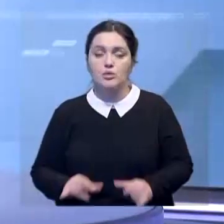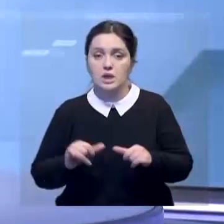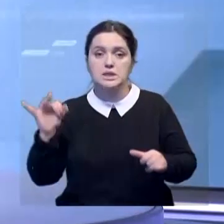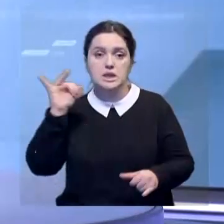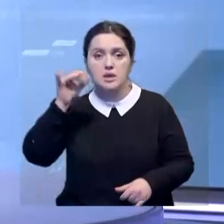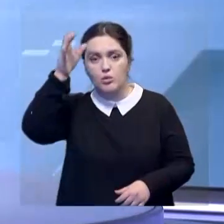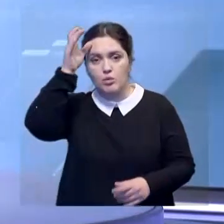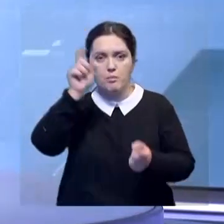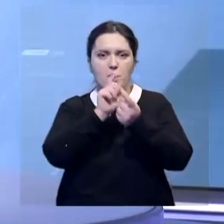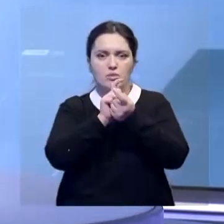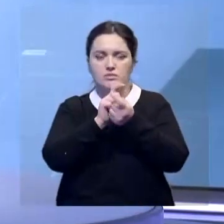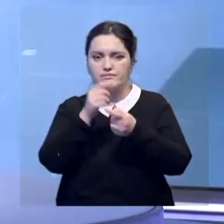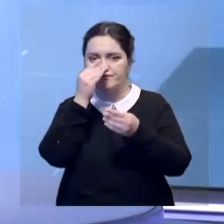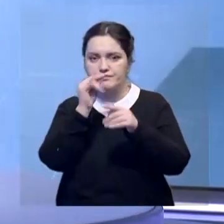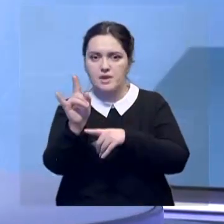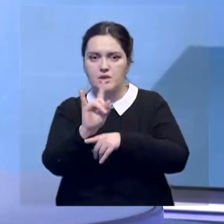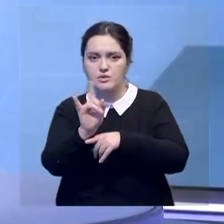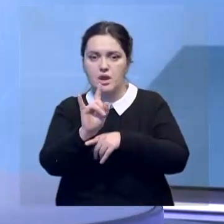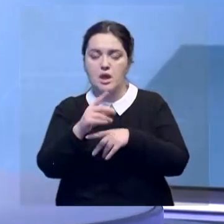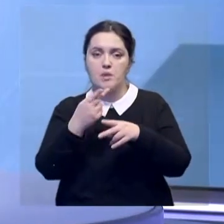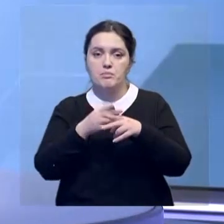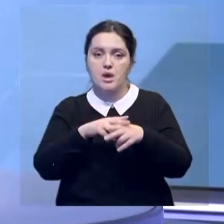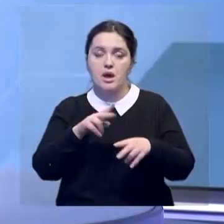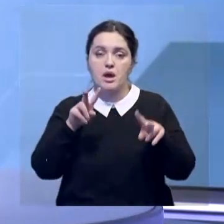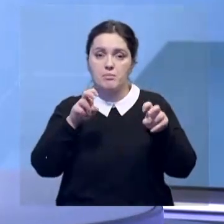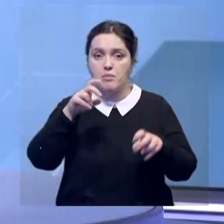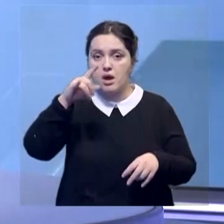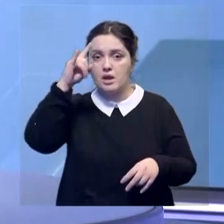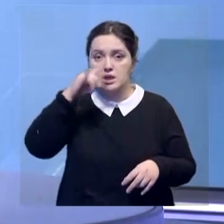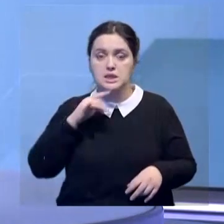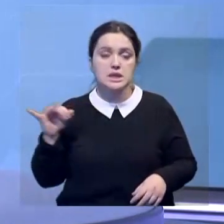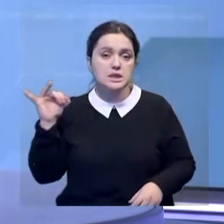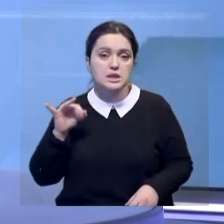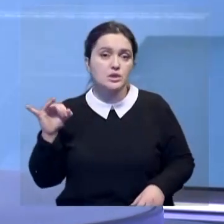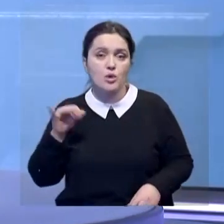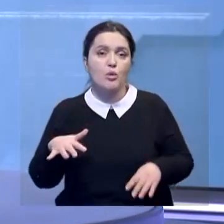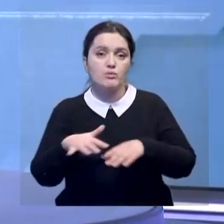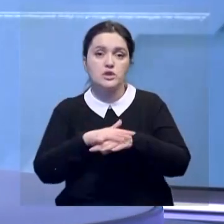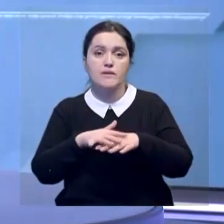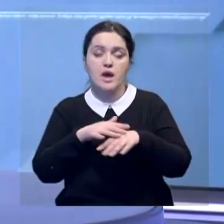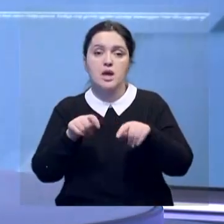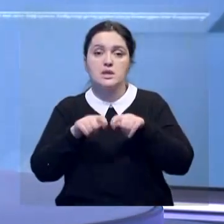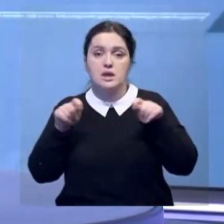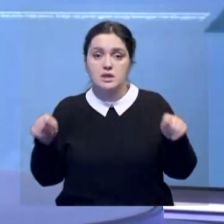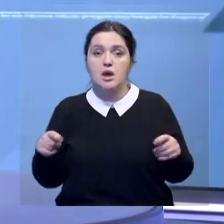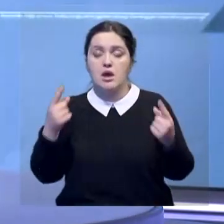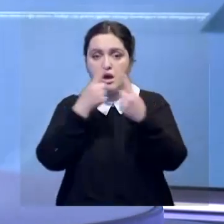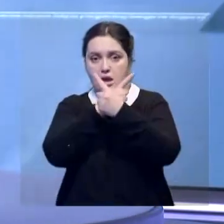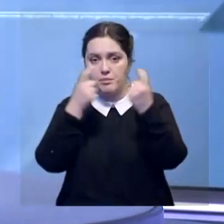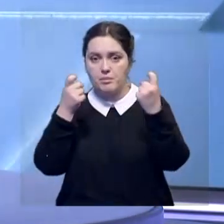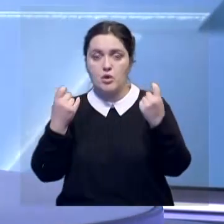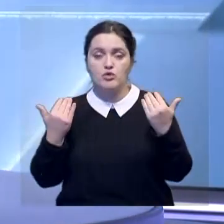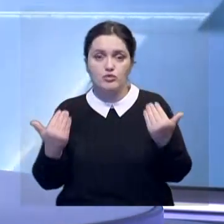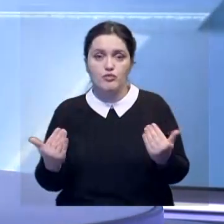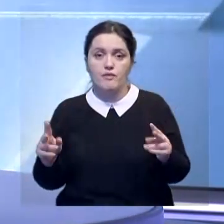Развивать историческую науку, бороться с фейками и фальсификацией намерено Казахское историческое общество, о создании которого сегодня